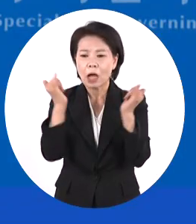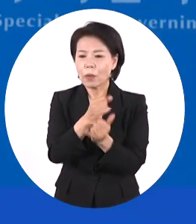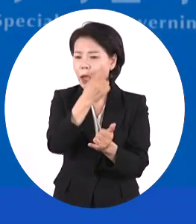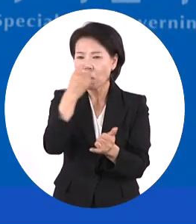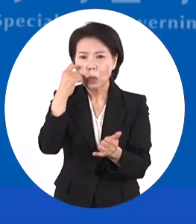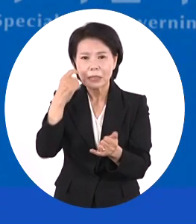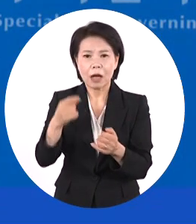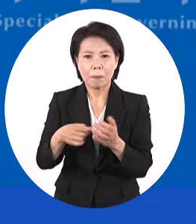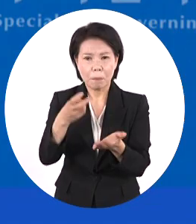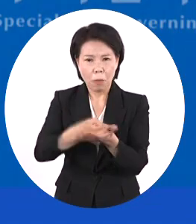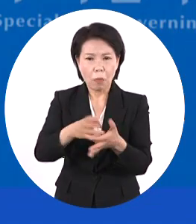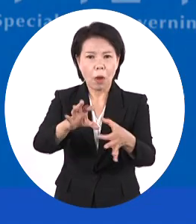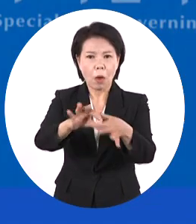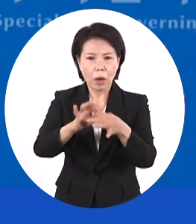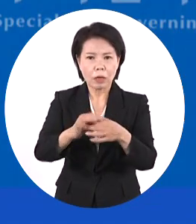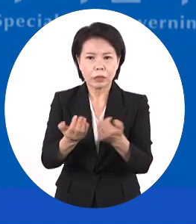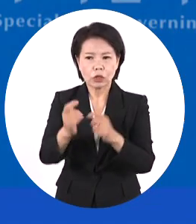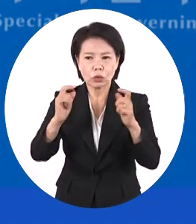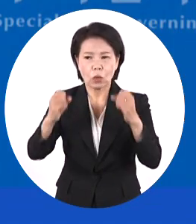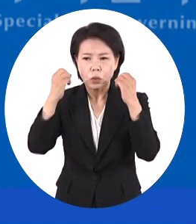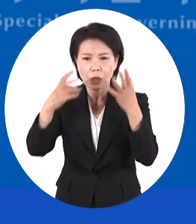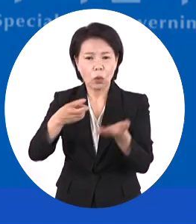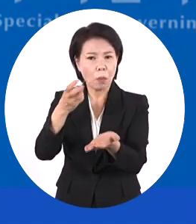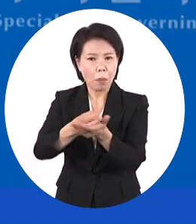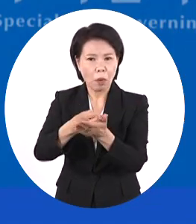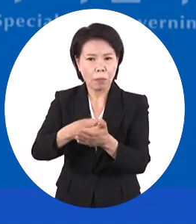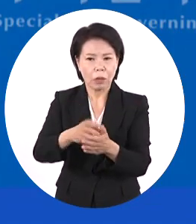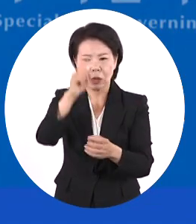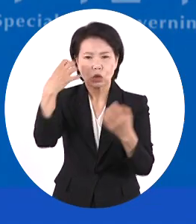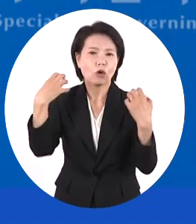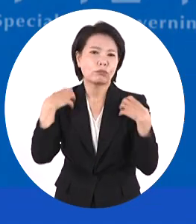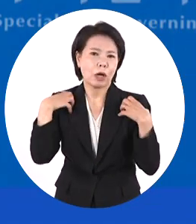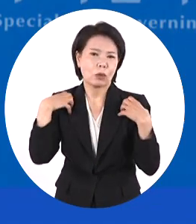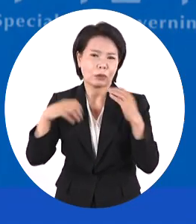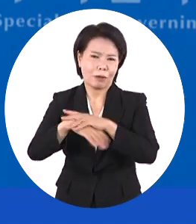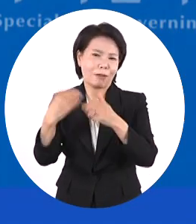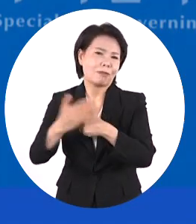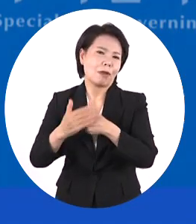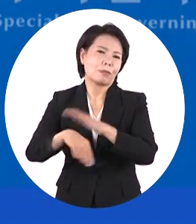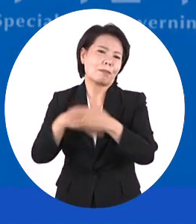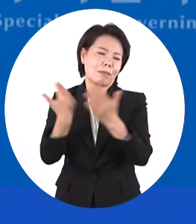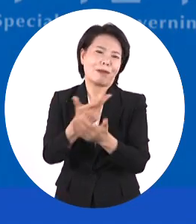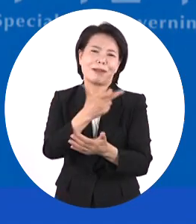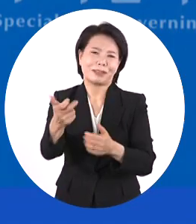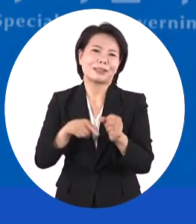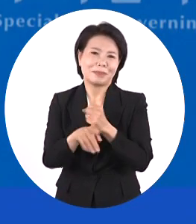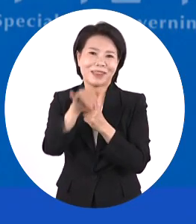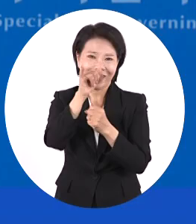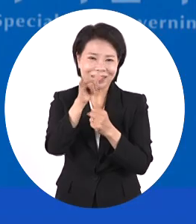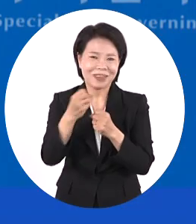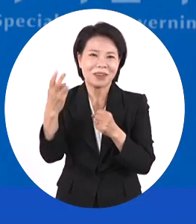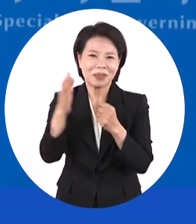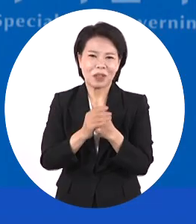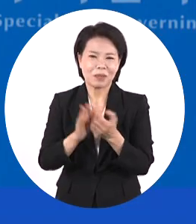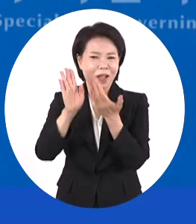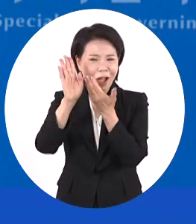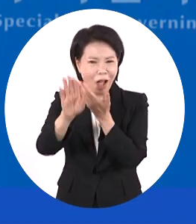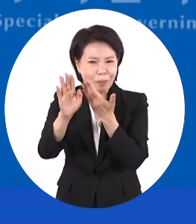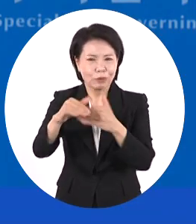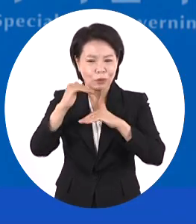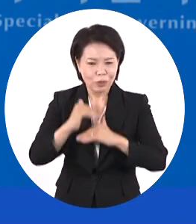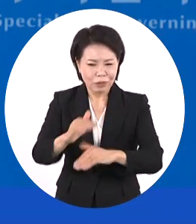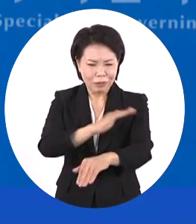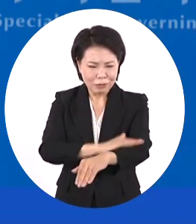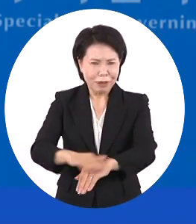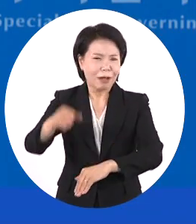협의 완료가 제주도가 추진하는 새로운 제도 도입에 정부 협력을 이끌어낸다는 데 큰 의미가 있다고 보고 후속 절차를